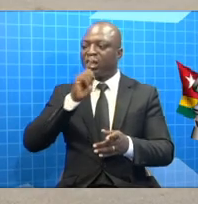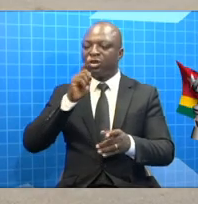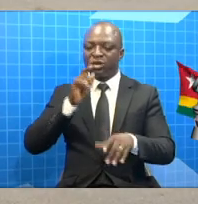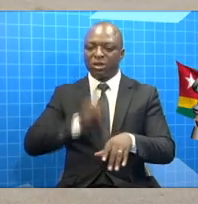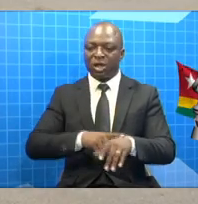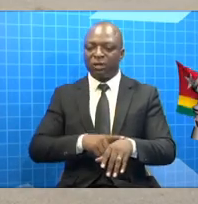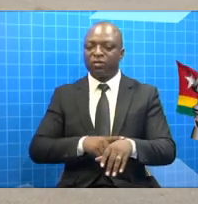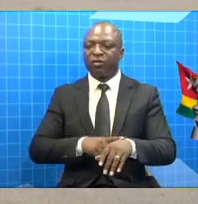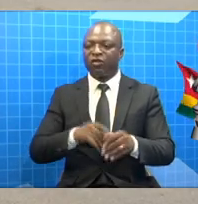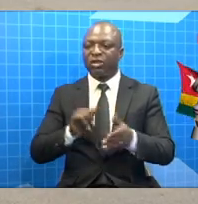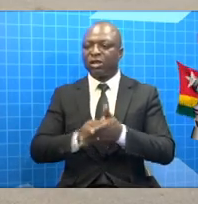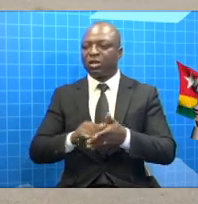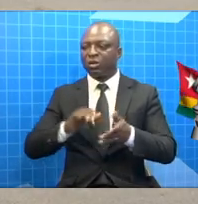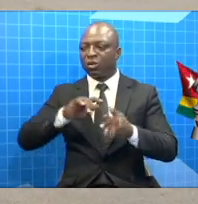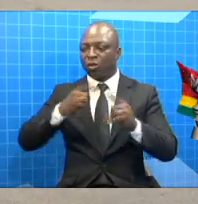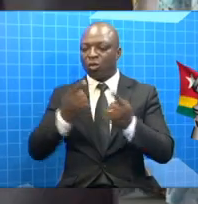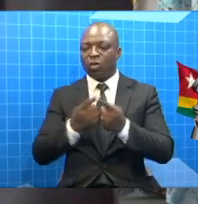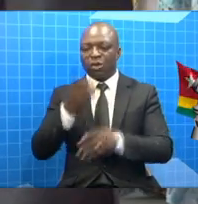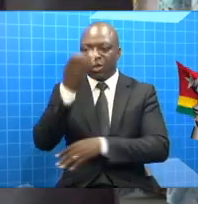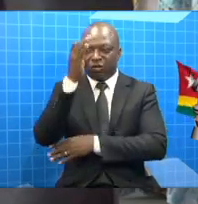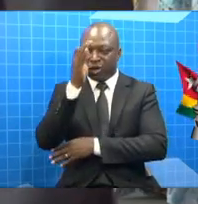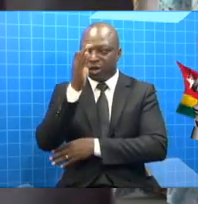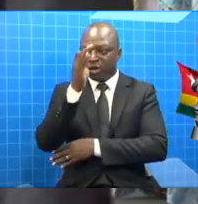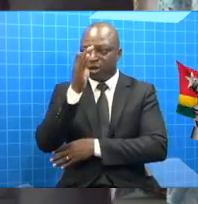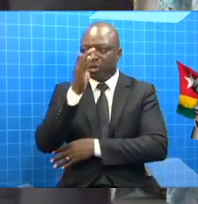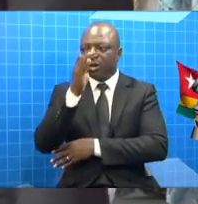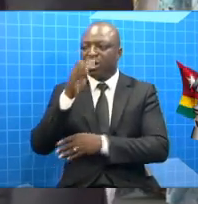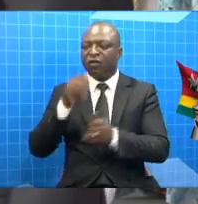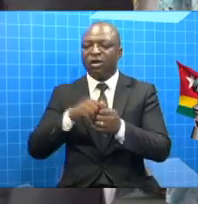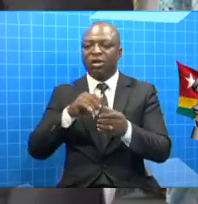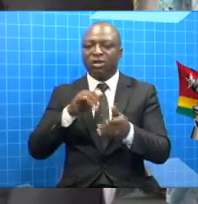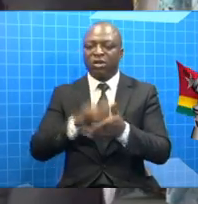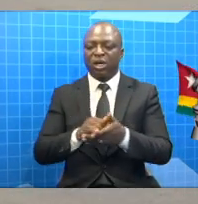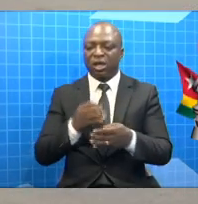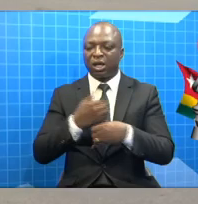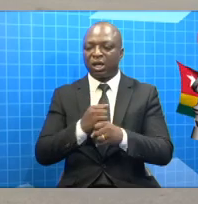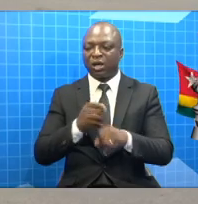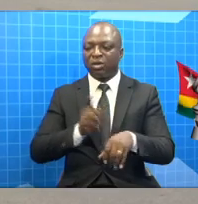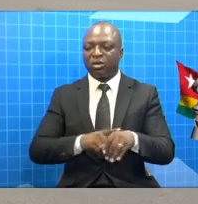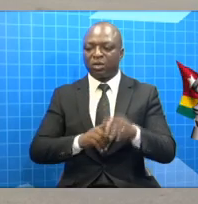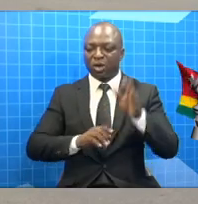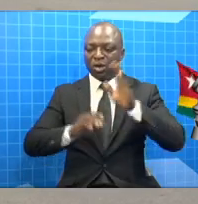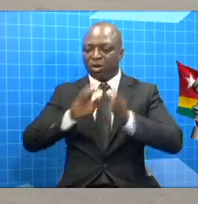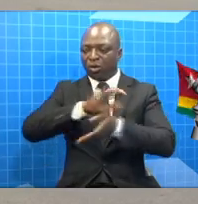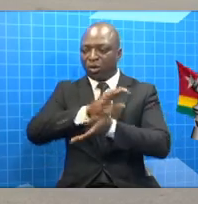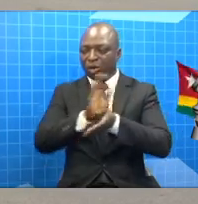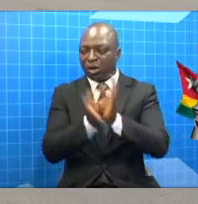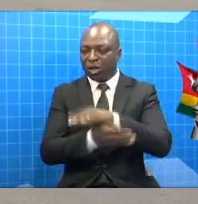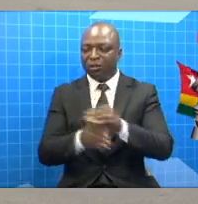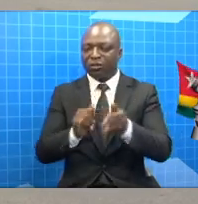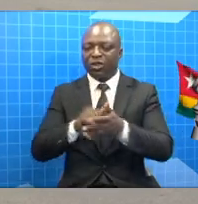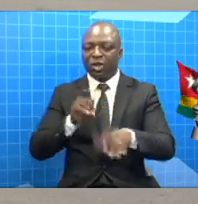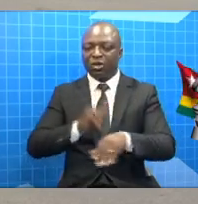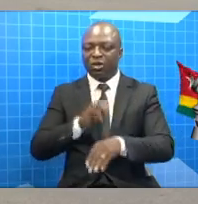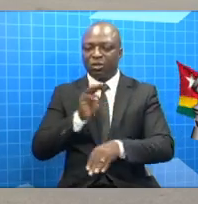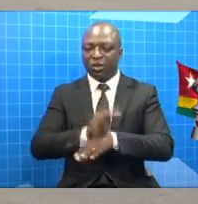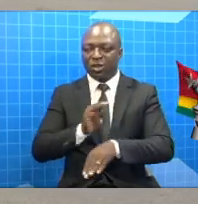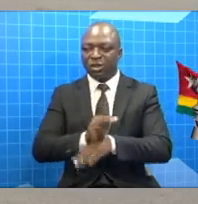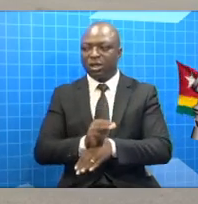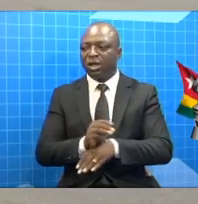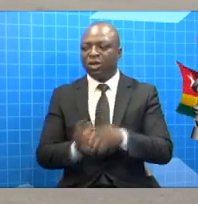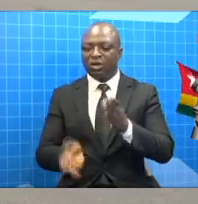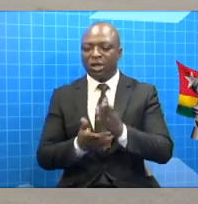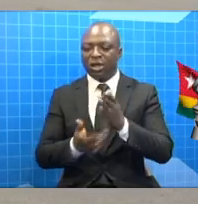sans la présence du corps des eaux et forêts. Créé à l'époque coloniale, c'est un corps de métier d'ingénieurs, de techniciens